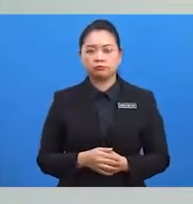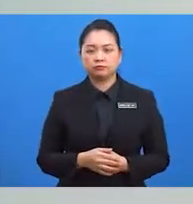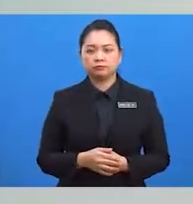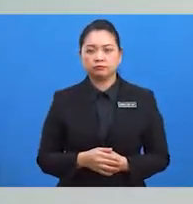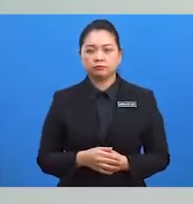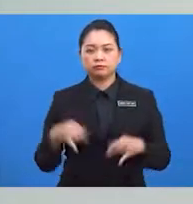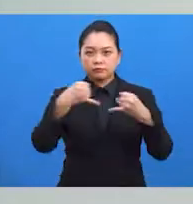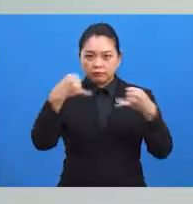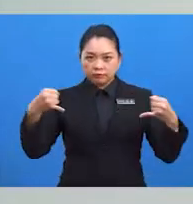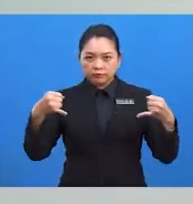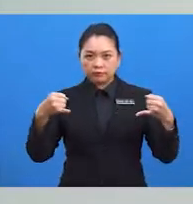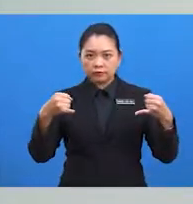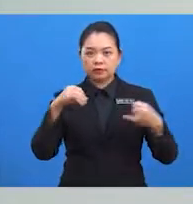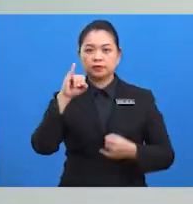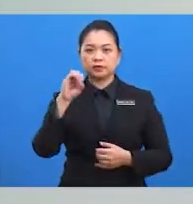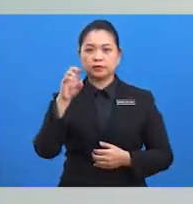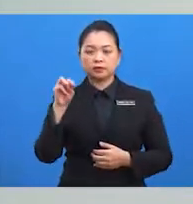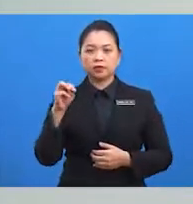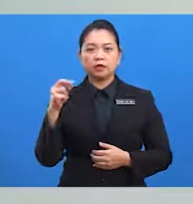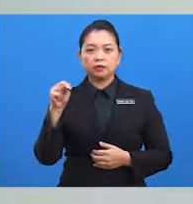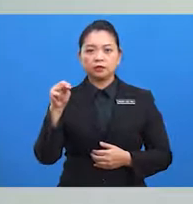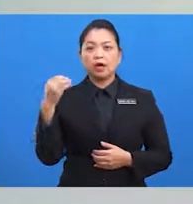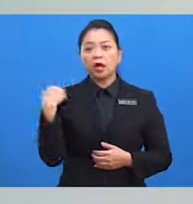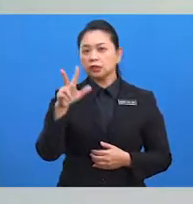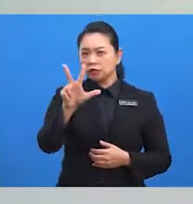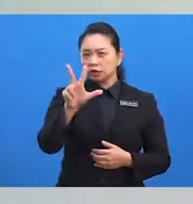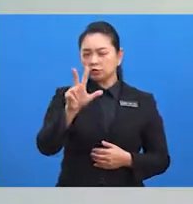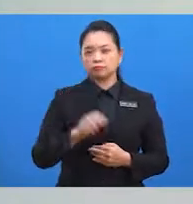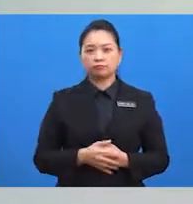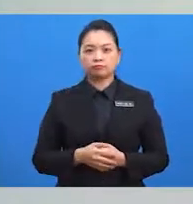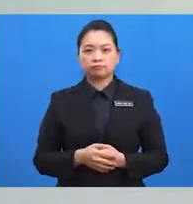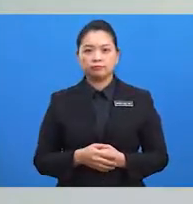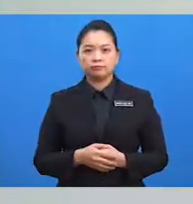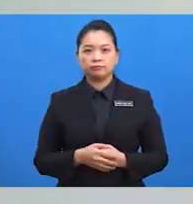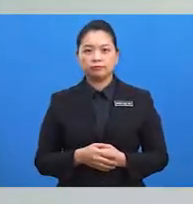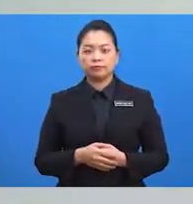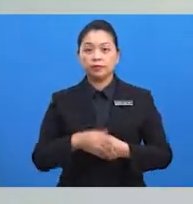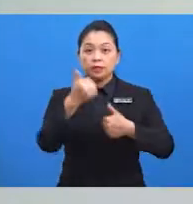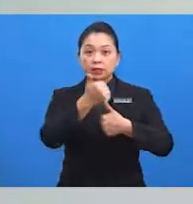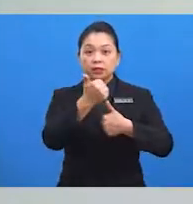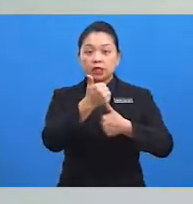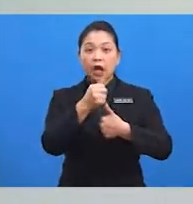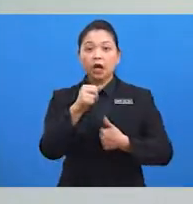jenis tidak dan mengayun terbahagi kepada tiga yaitu Atrium